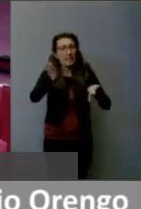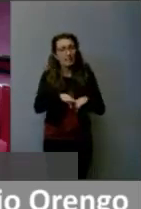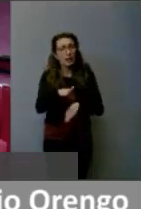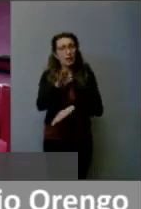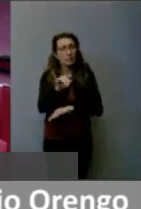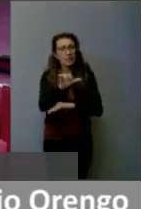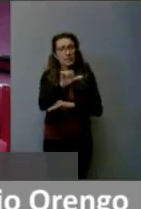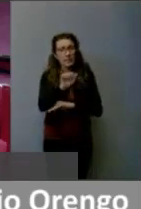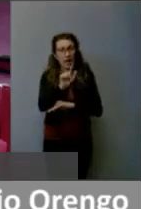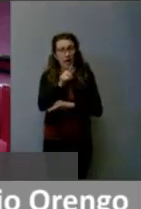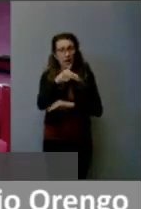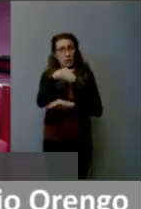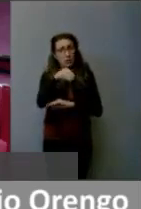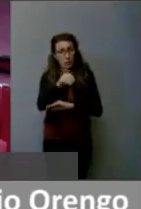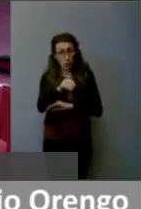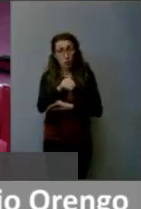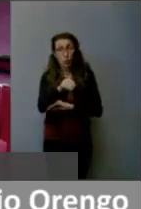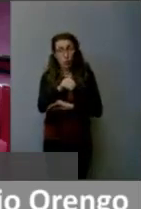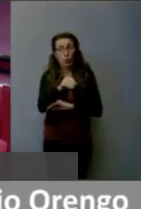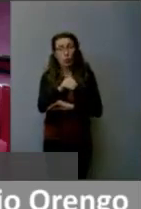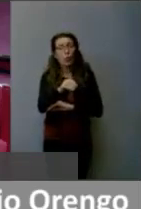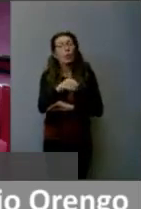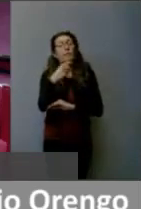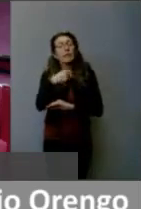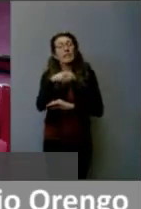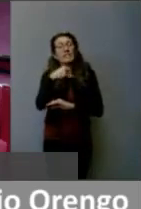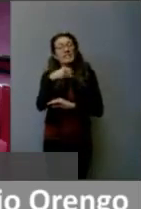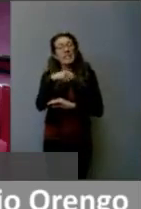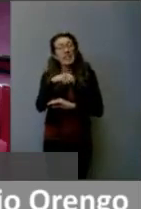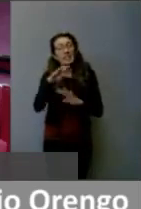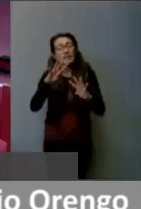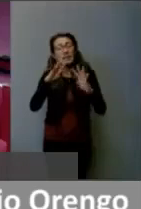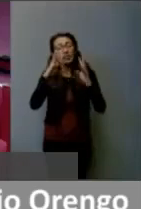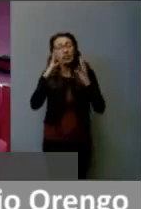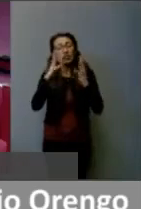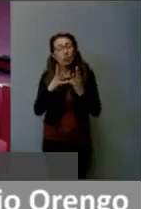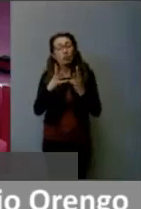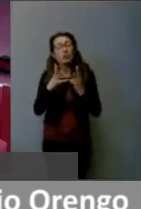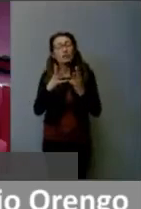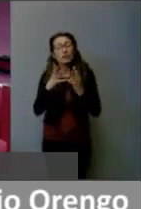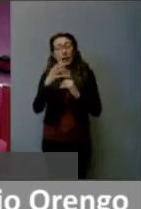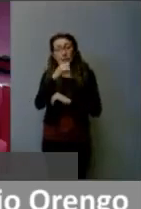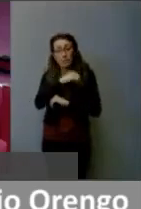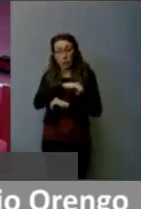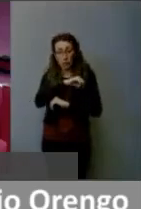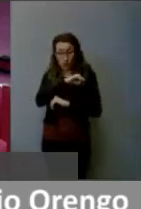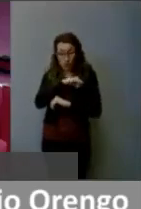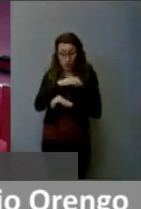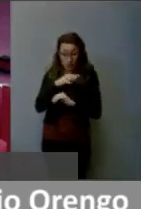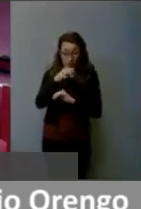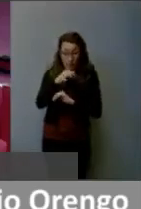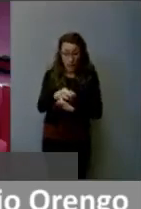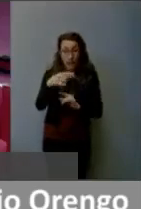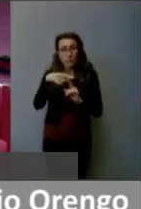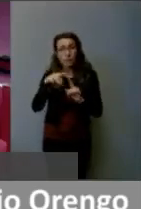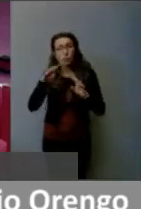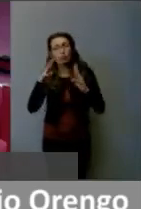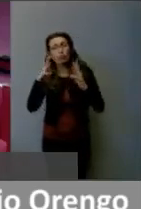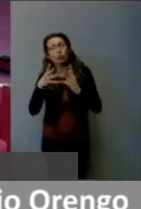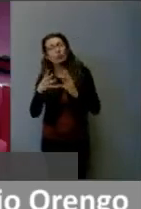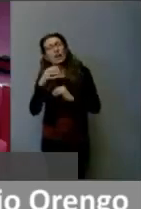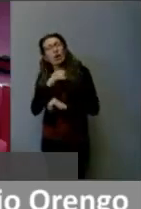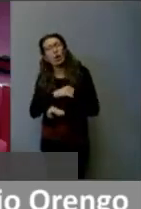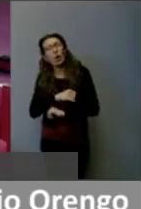si chiedeva al Presidente della Giunta Municipale di attivarsi nei confronti della Giunta Comunale per farsi carico di chiedere